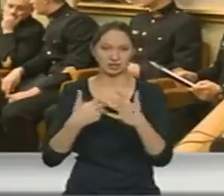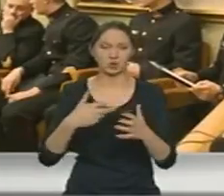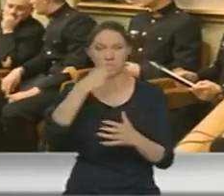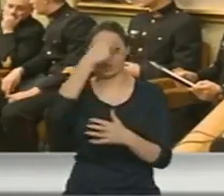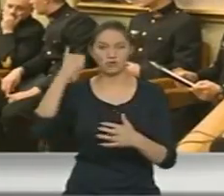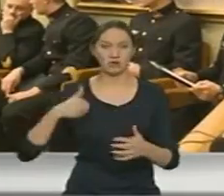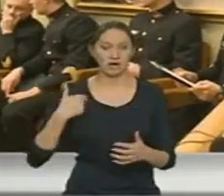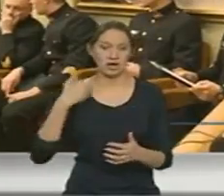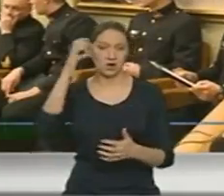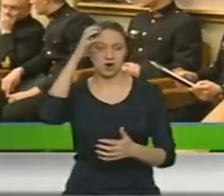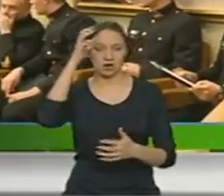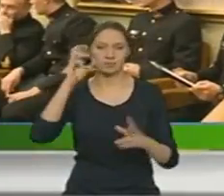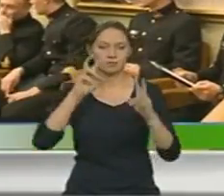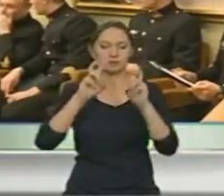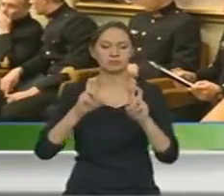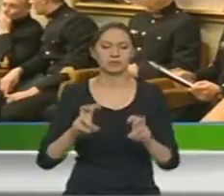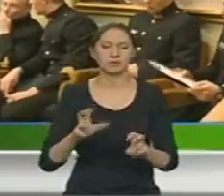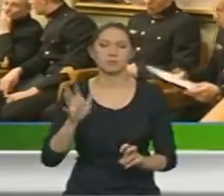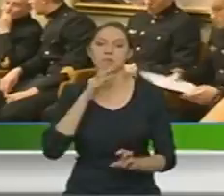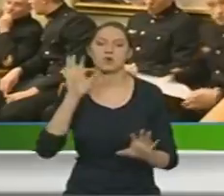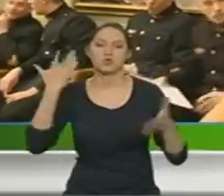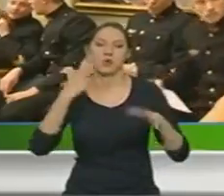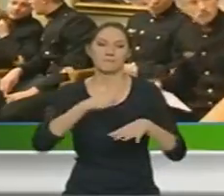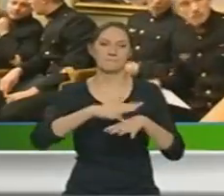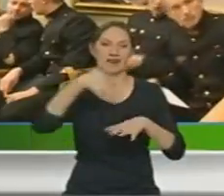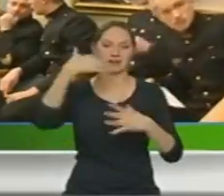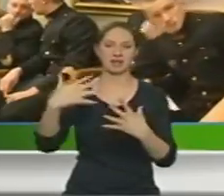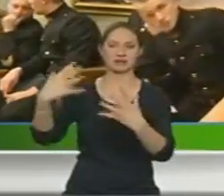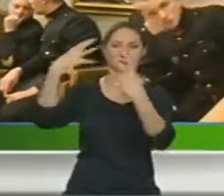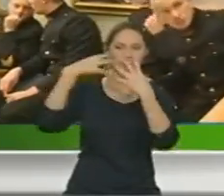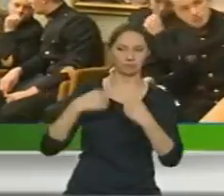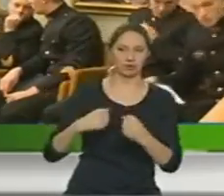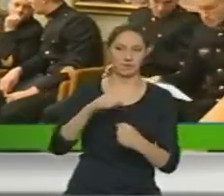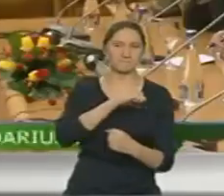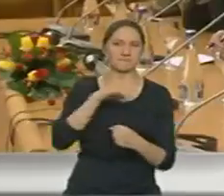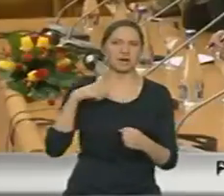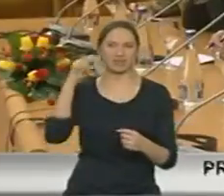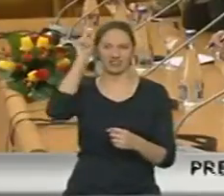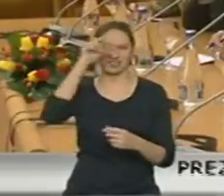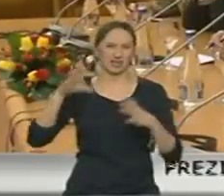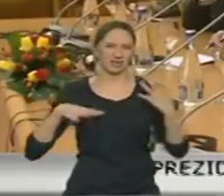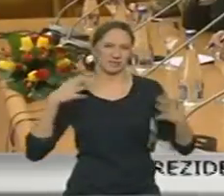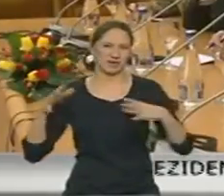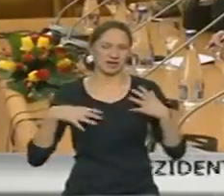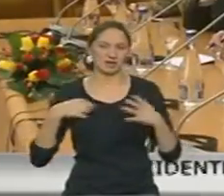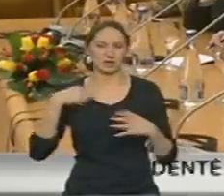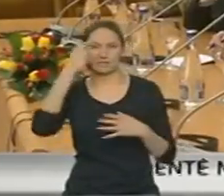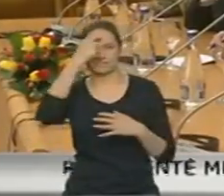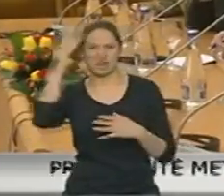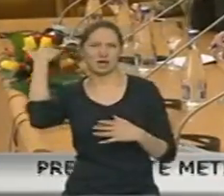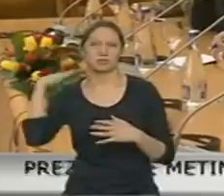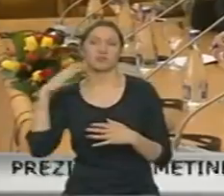akademijos kariūnai analizavo galimą parlamento puolimą ir patys apsimetę agresoriais, kaip anuomet ginkluoti sovietų